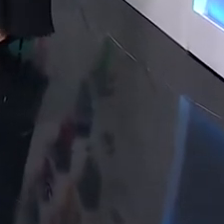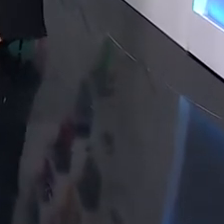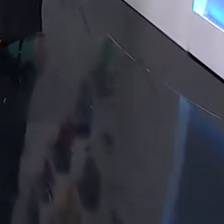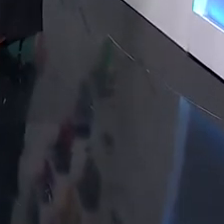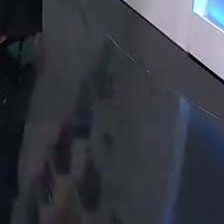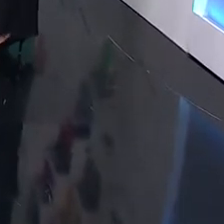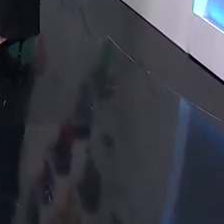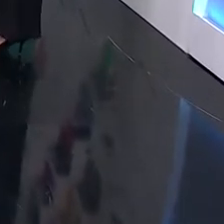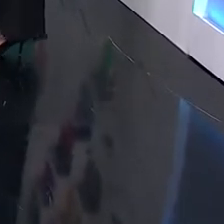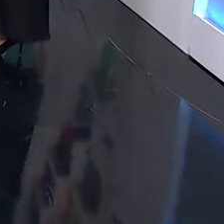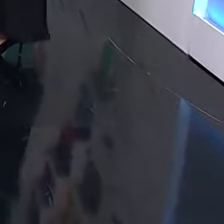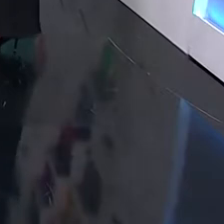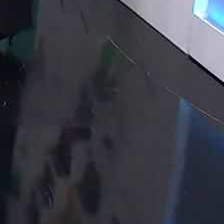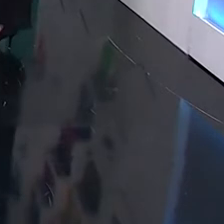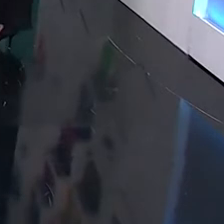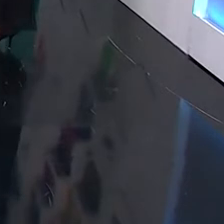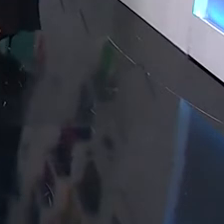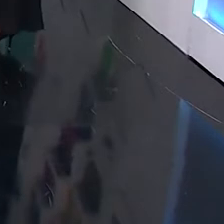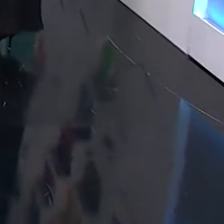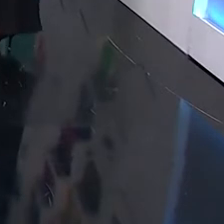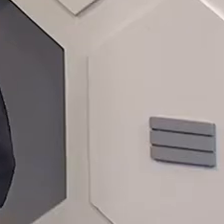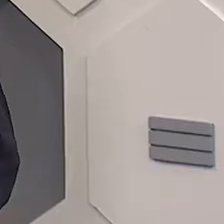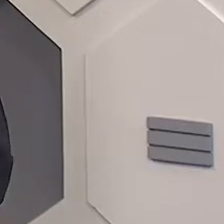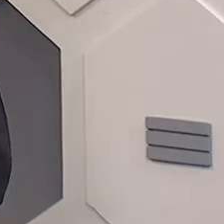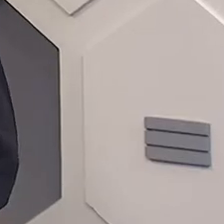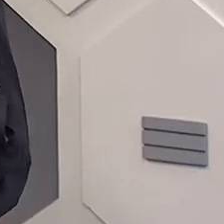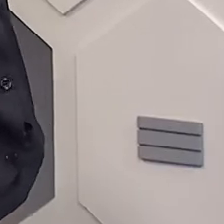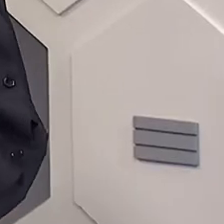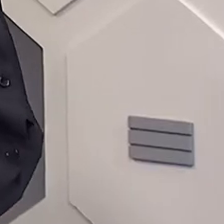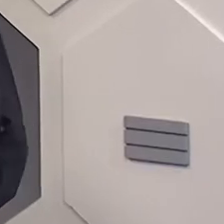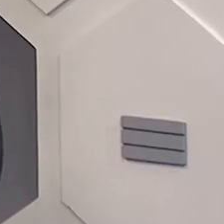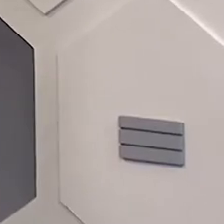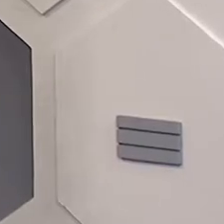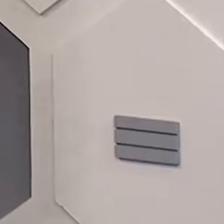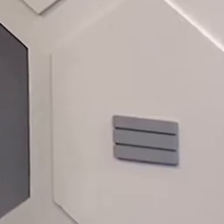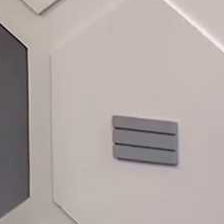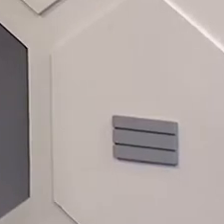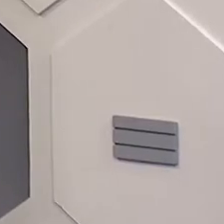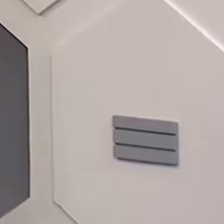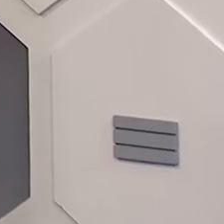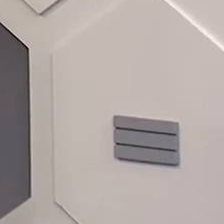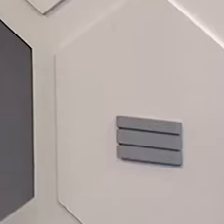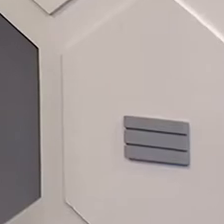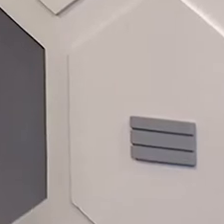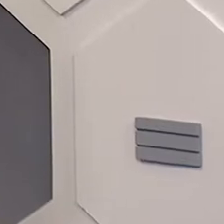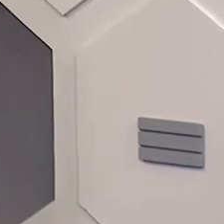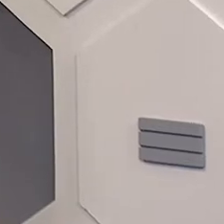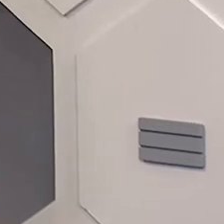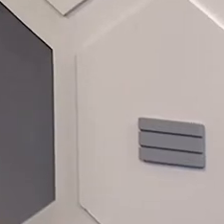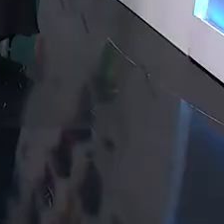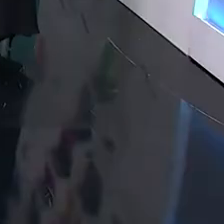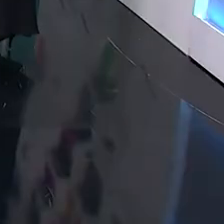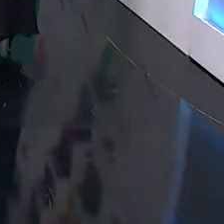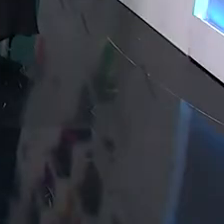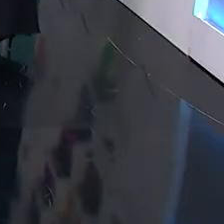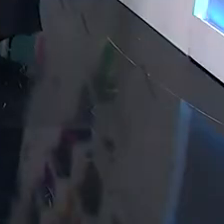Waalaikumsalam. Oh ya, Nisa. Cikgu, saya dah sampai ni. Oh, awal pula. Tapi saya dah bersedia untuk kelas kita yang seterusnya, cikgu.